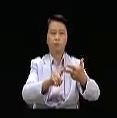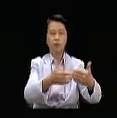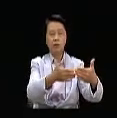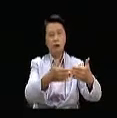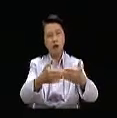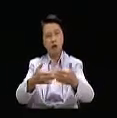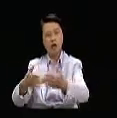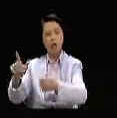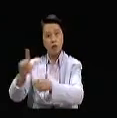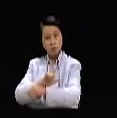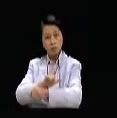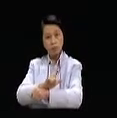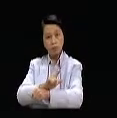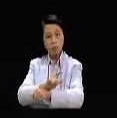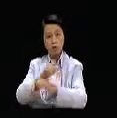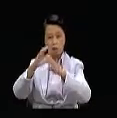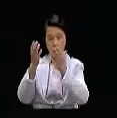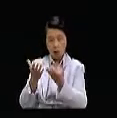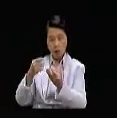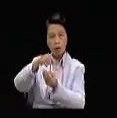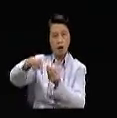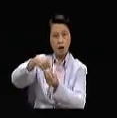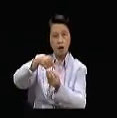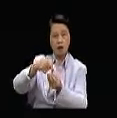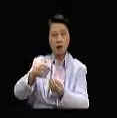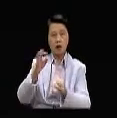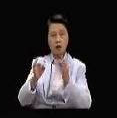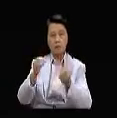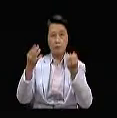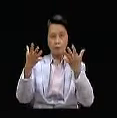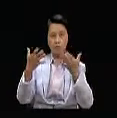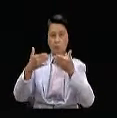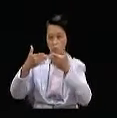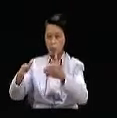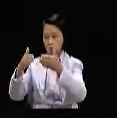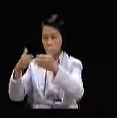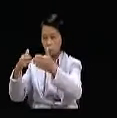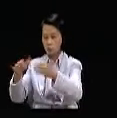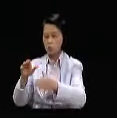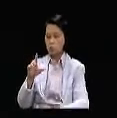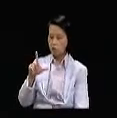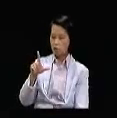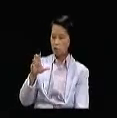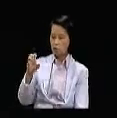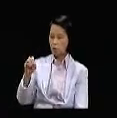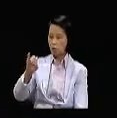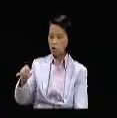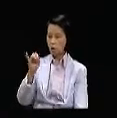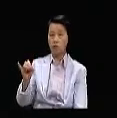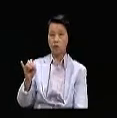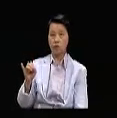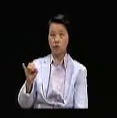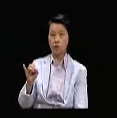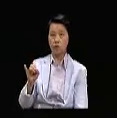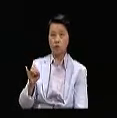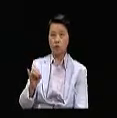kelestarian alam bila kita apa nih banyak membuka misalnya loji-loji habbo pandukan